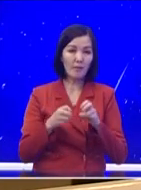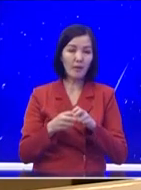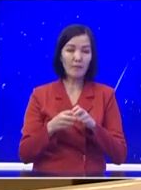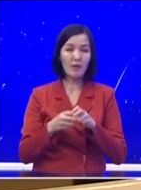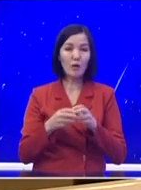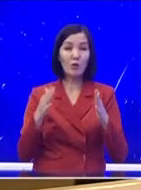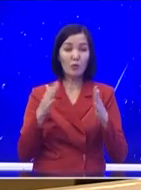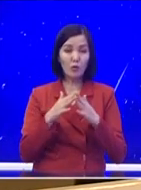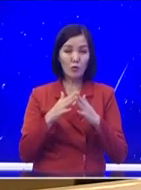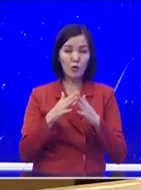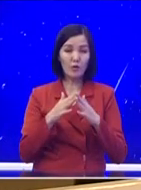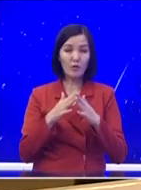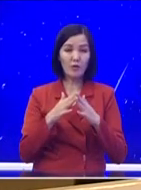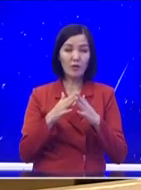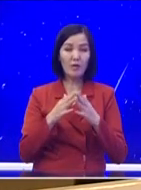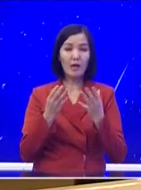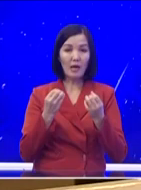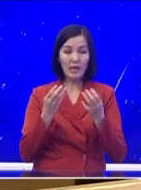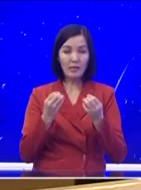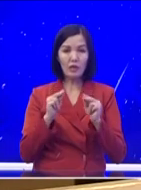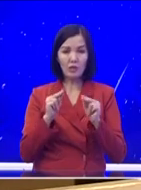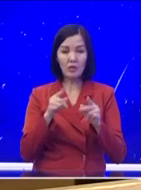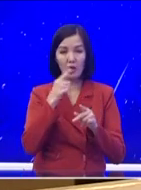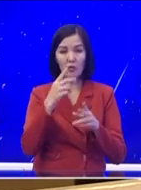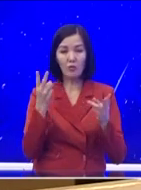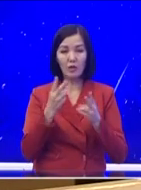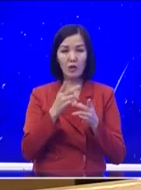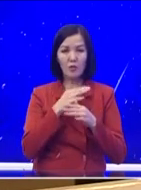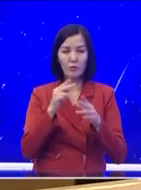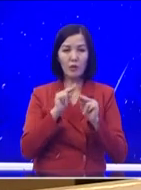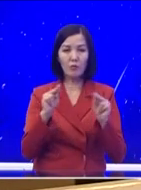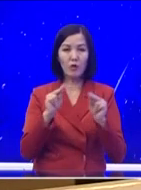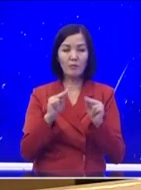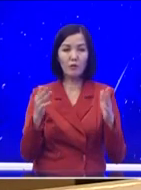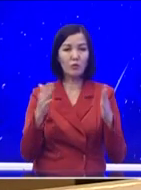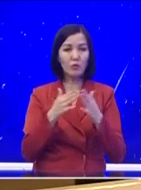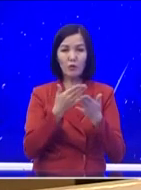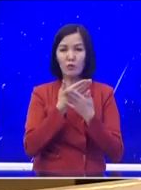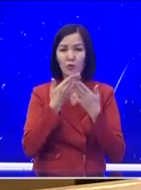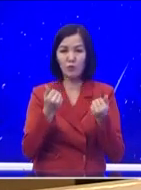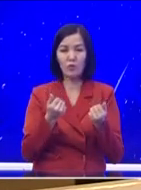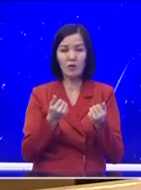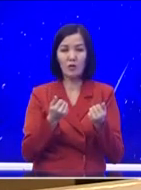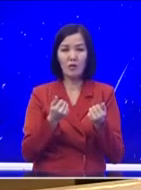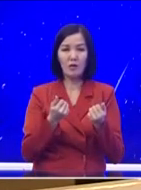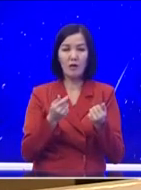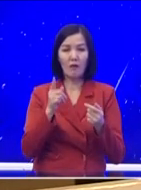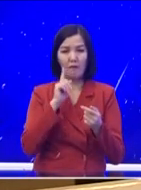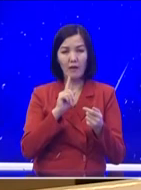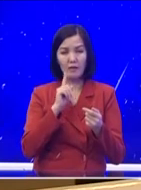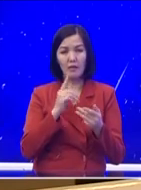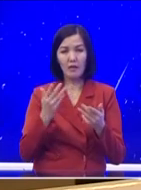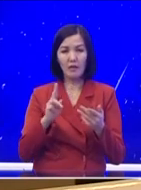мына баспана. Мен әлі де шын айту керек, көптеген біздің мұғалімдарымыз әлі де баспанасы жоқ, әлі квартира тұрып